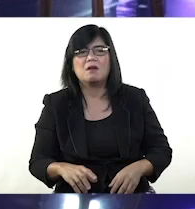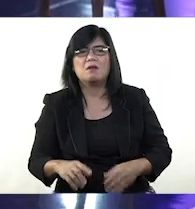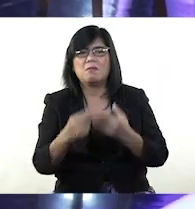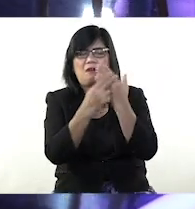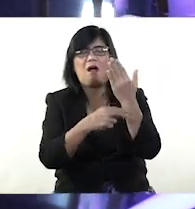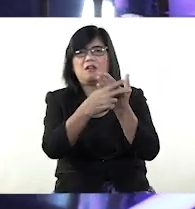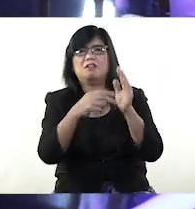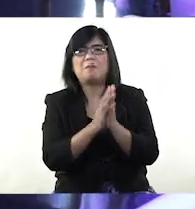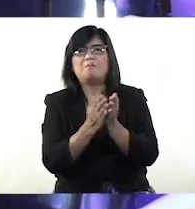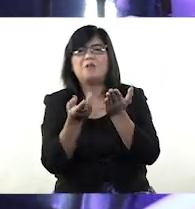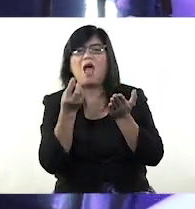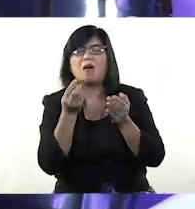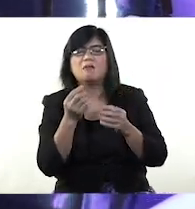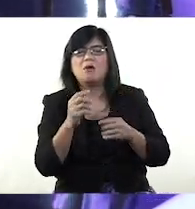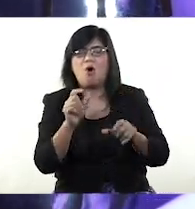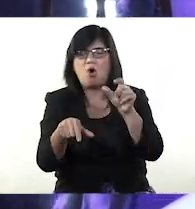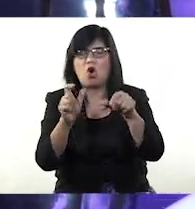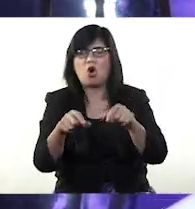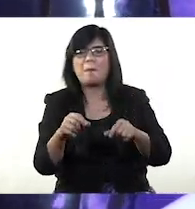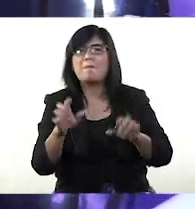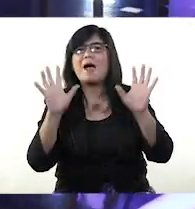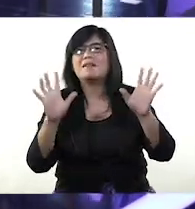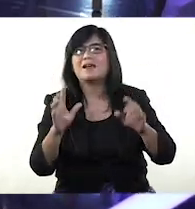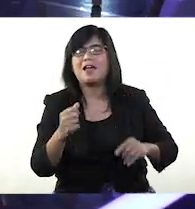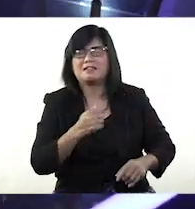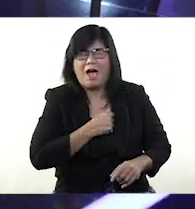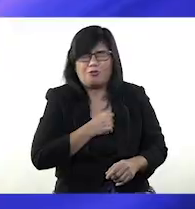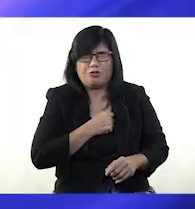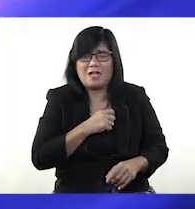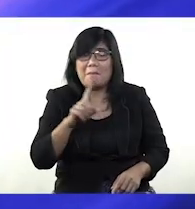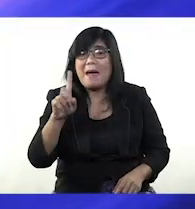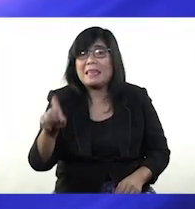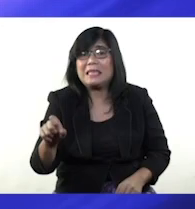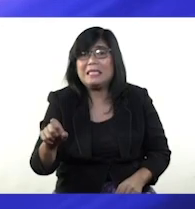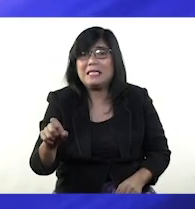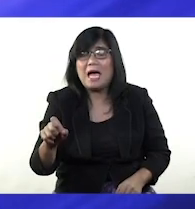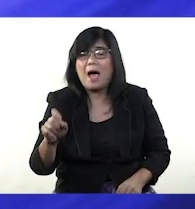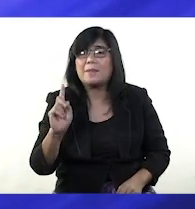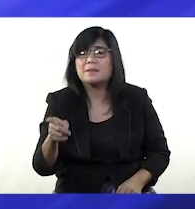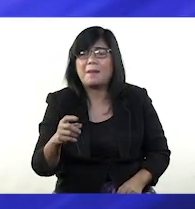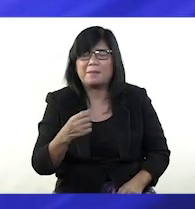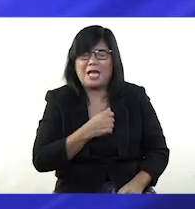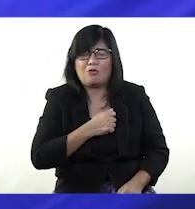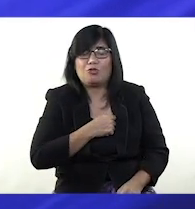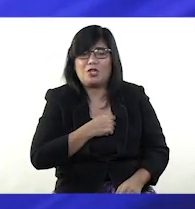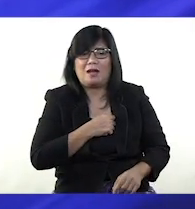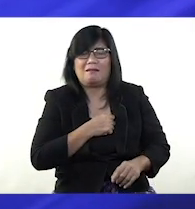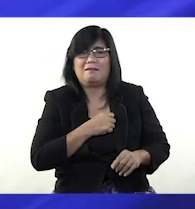bahkan mati karena ketakutan yang sedang menimpa dunia e-books